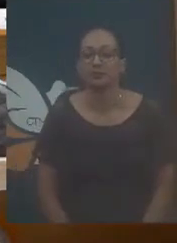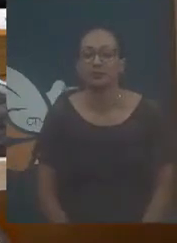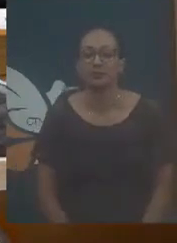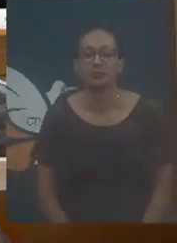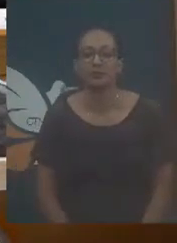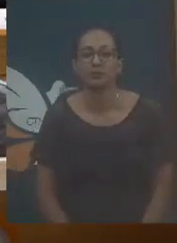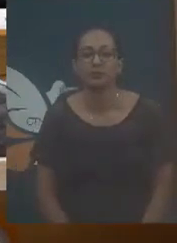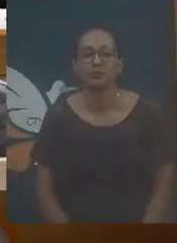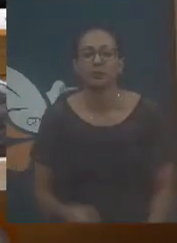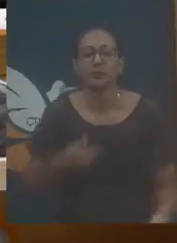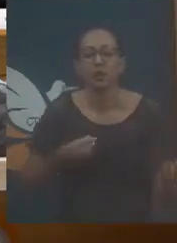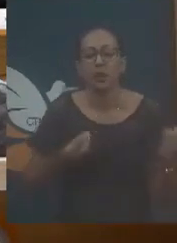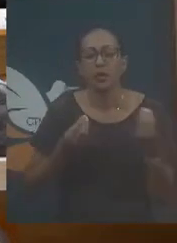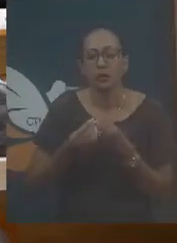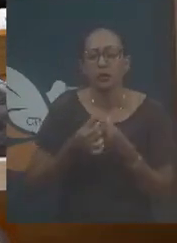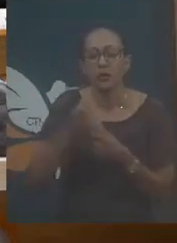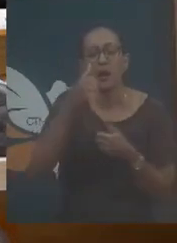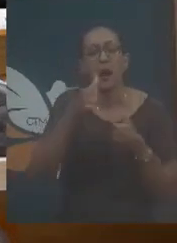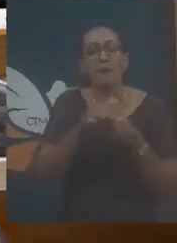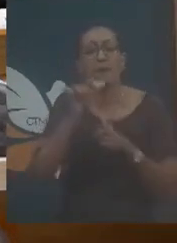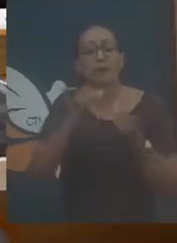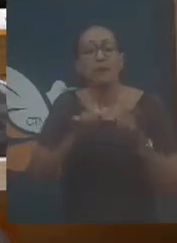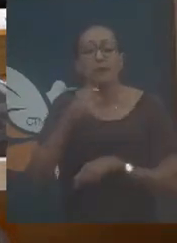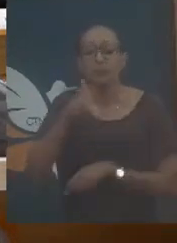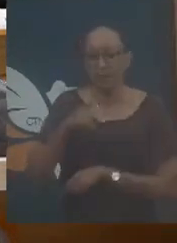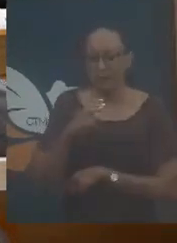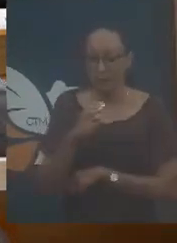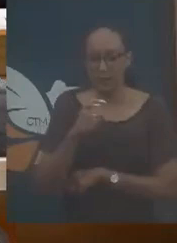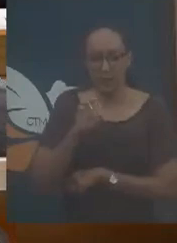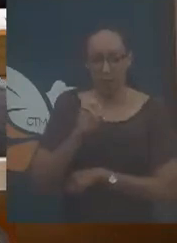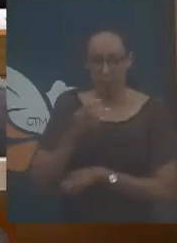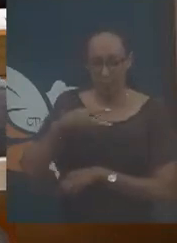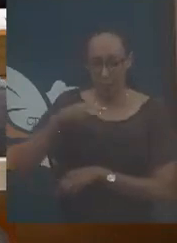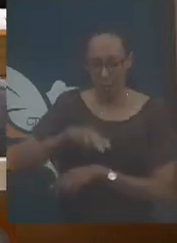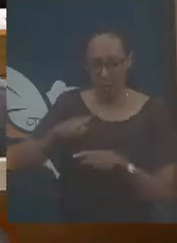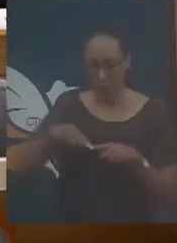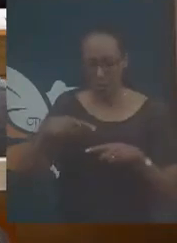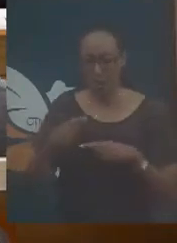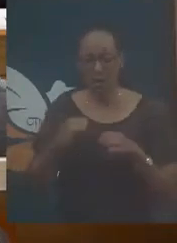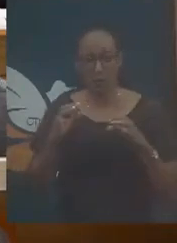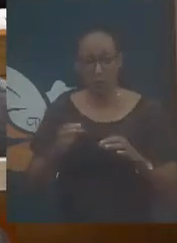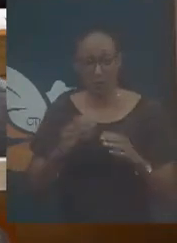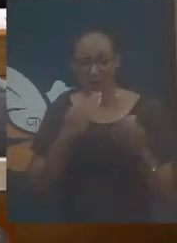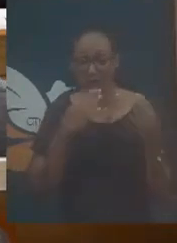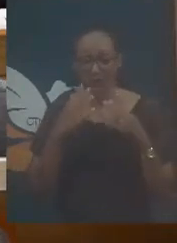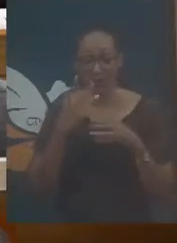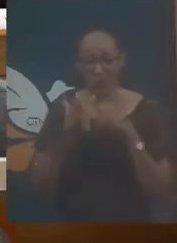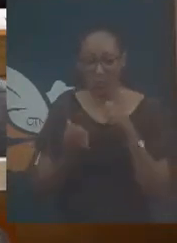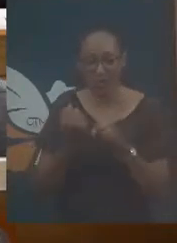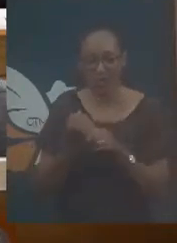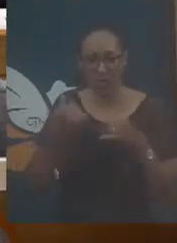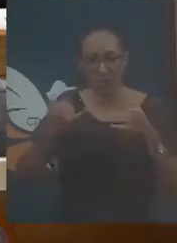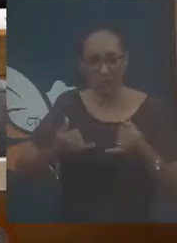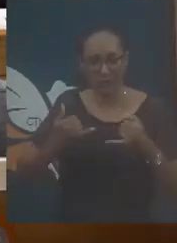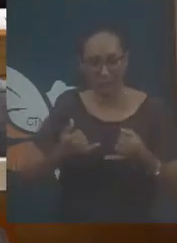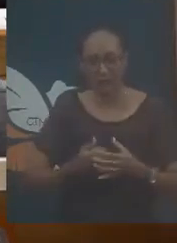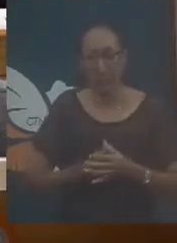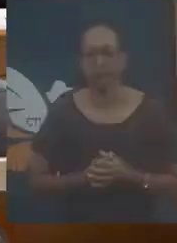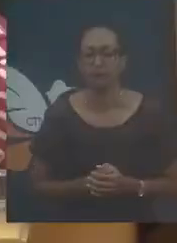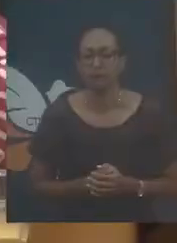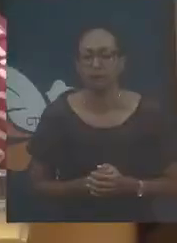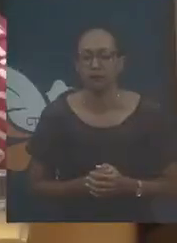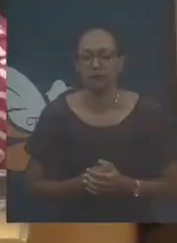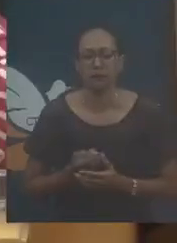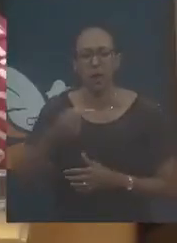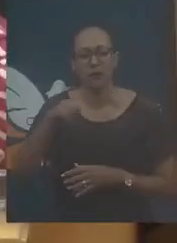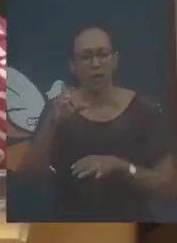Je rappelle au PCE que dans 3 mois, il y a exactement 3 ans que vous êtes là. Quand on l'écoute, on